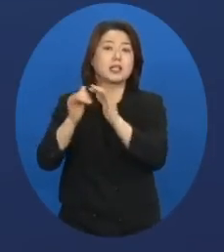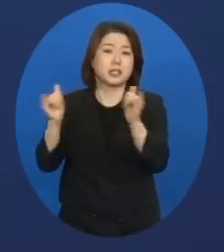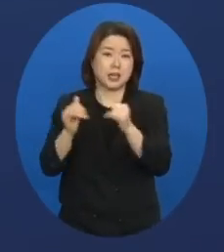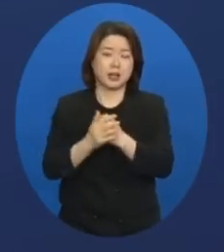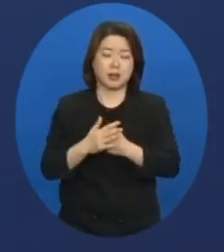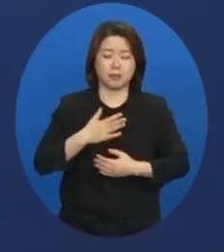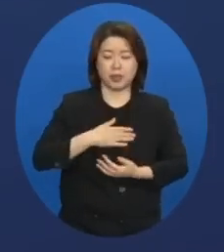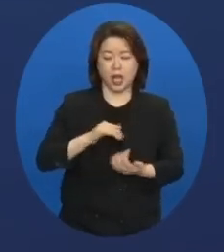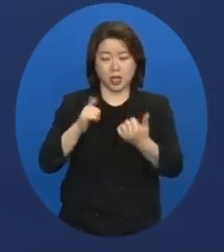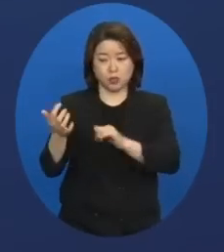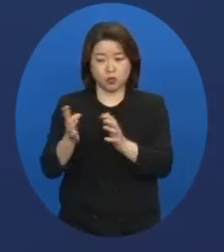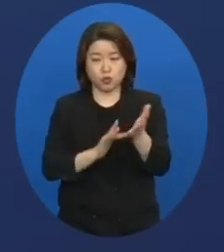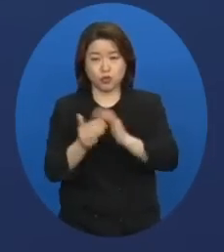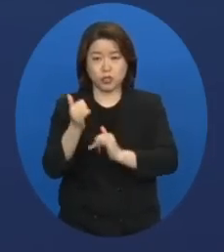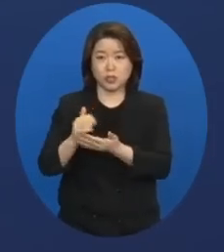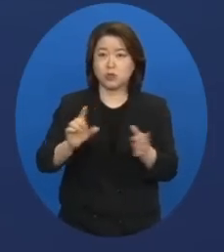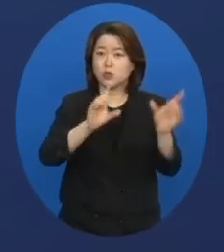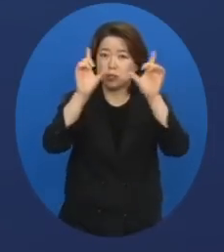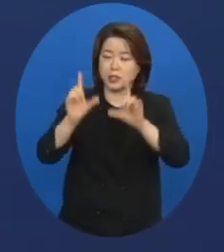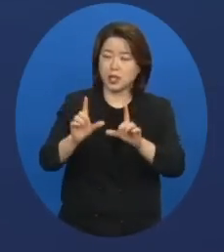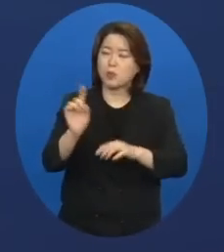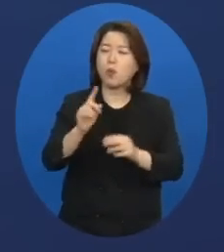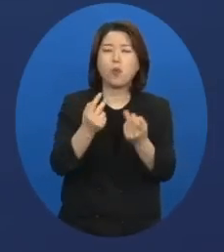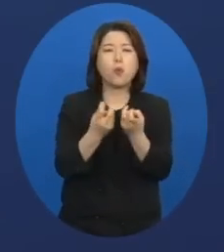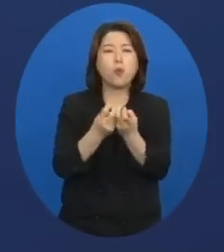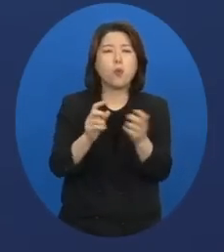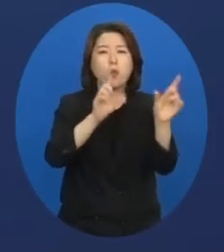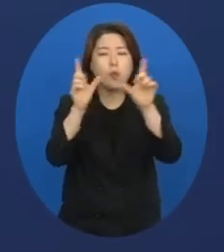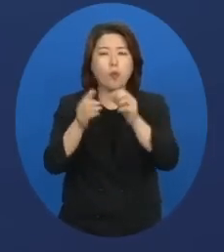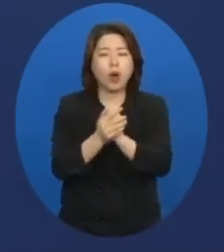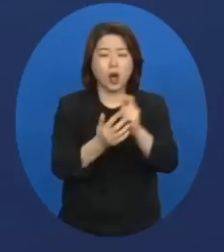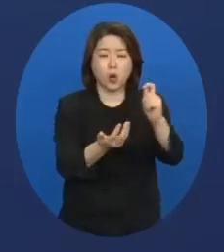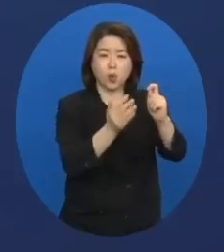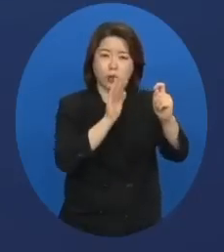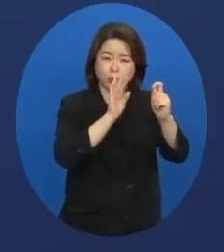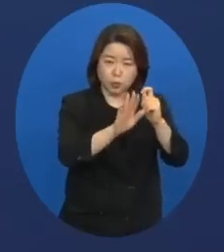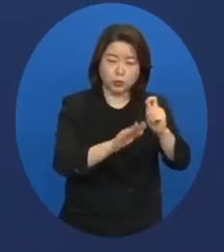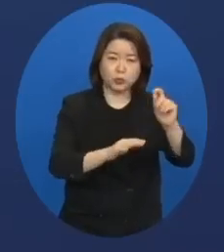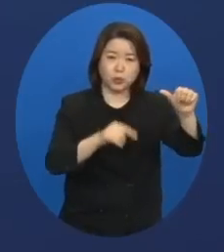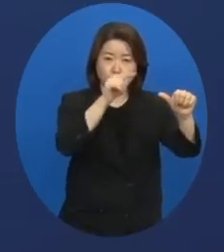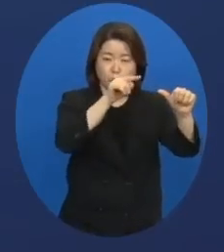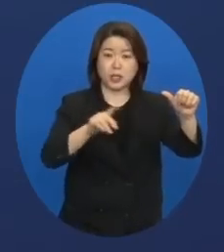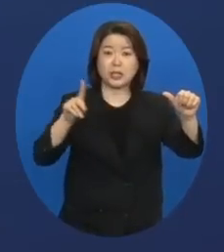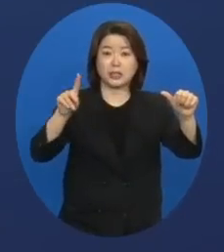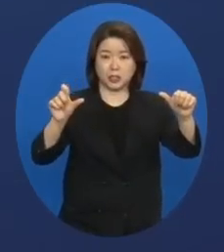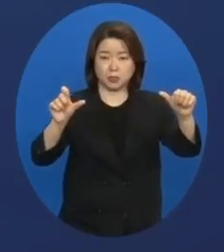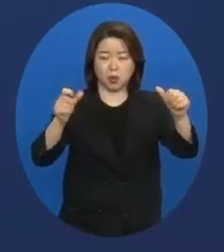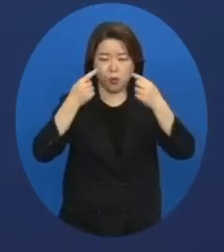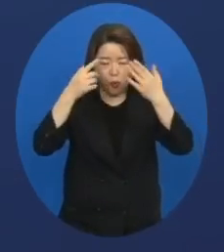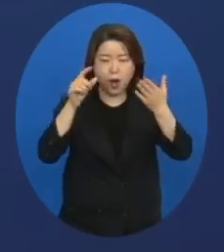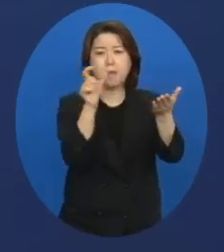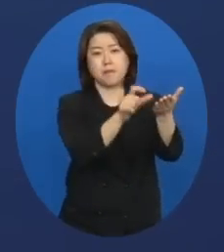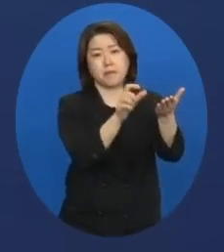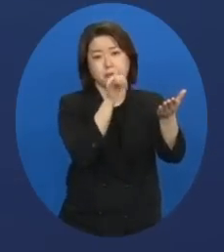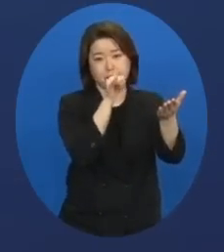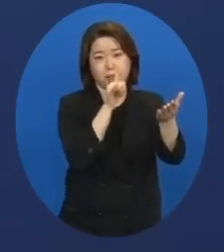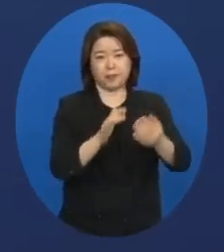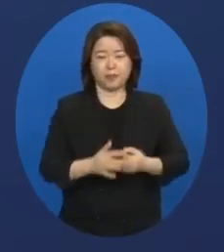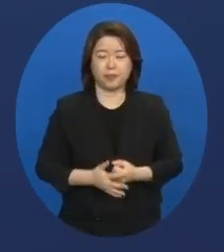그러니까 나는 죽고 예수로 사는 사람은 어떻게 사는가? 고린도후서 5장 15절에 명확하게 말씀하고 있습니다.